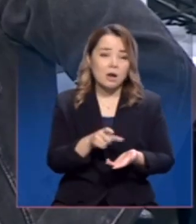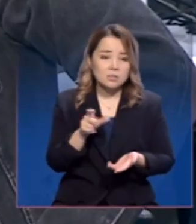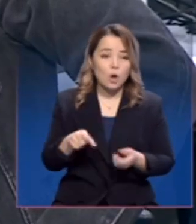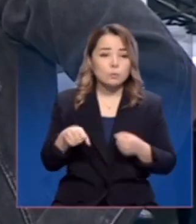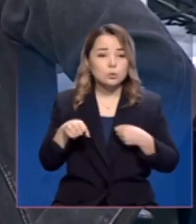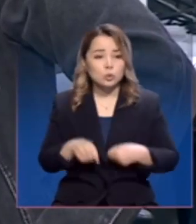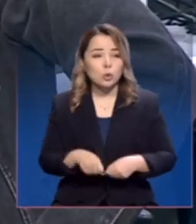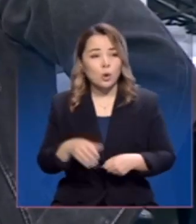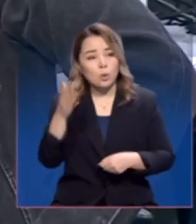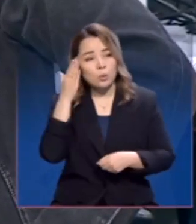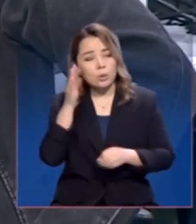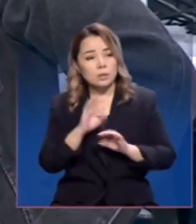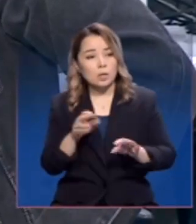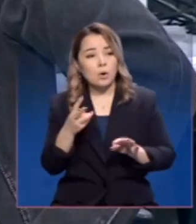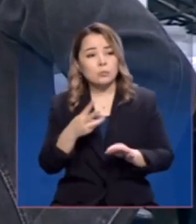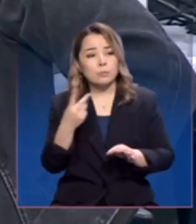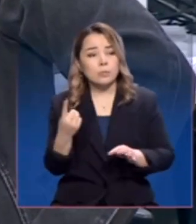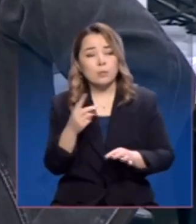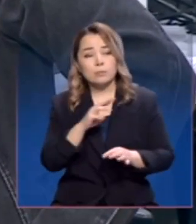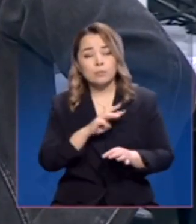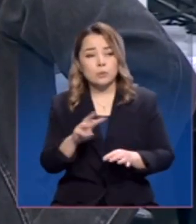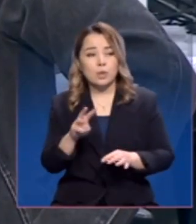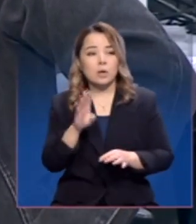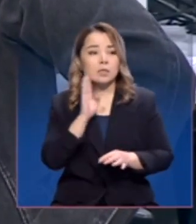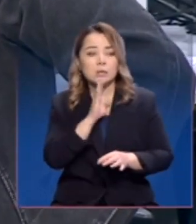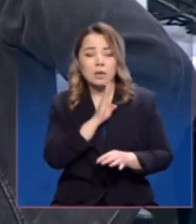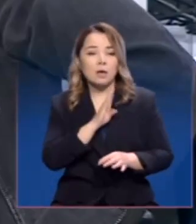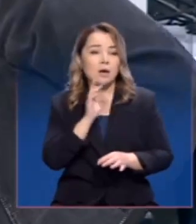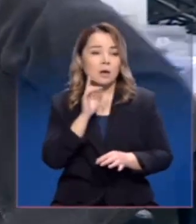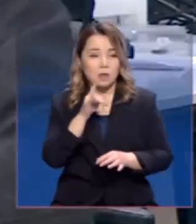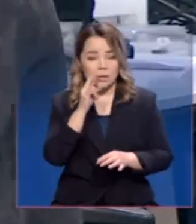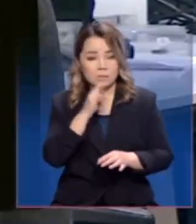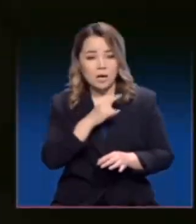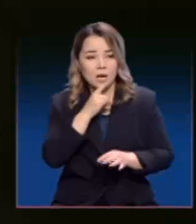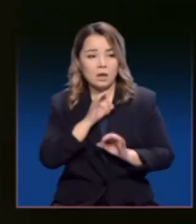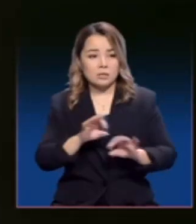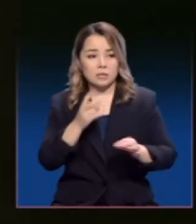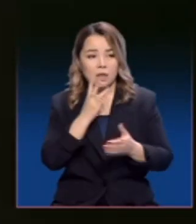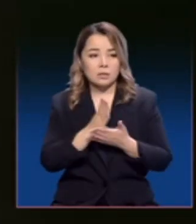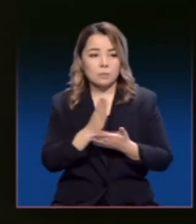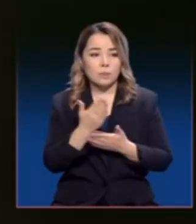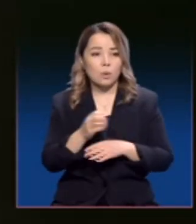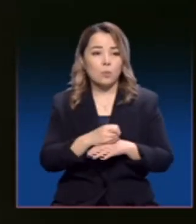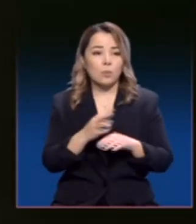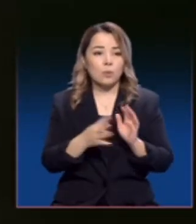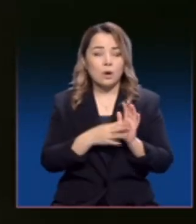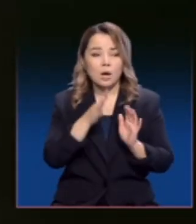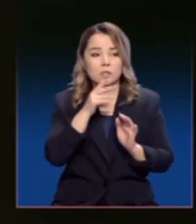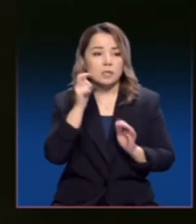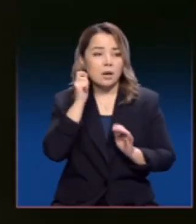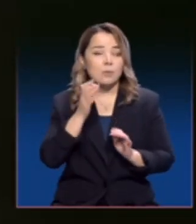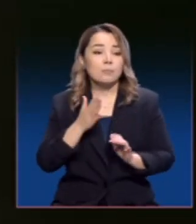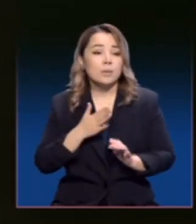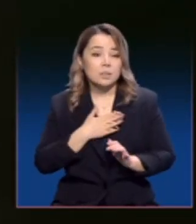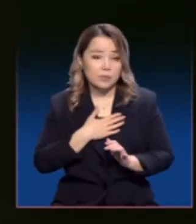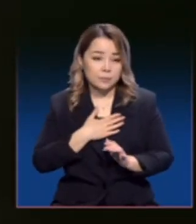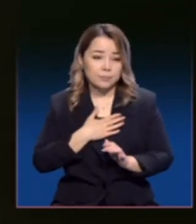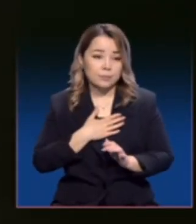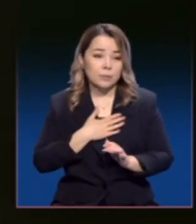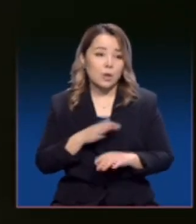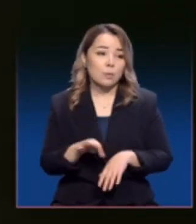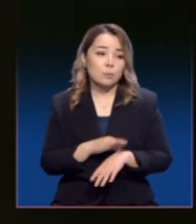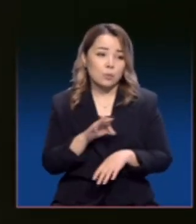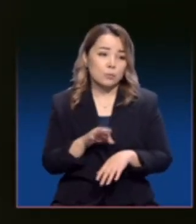айтады. 31 минутта қазақ әйелі де сөйлейді. Тыңдап көрсек. 19 жасқа келгенде мені